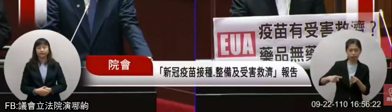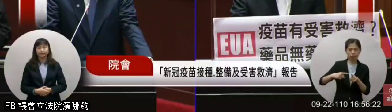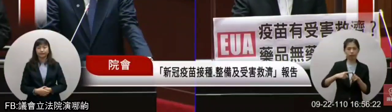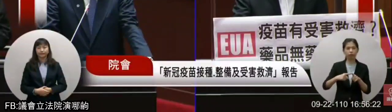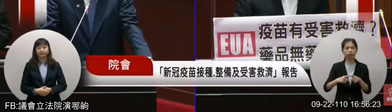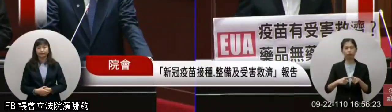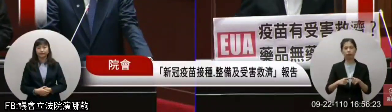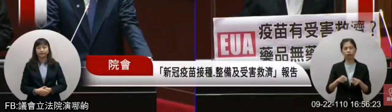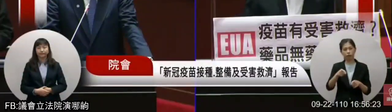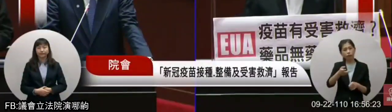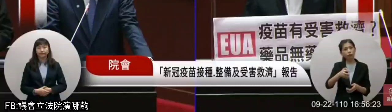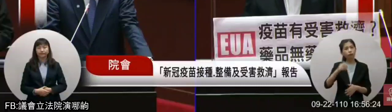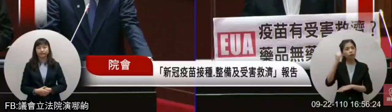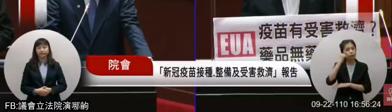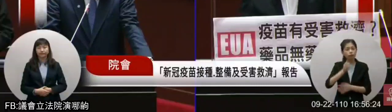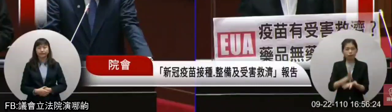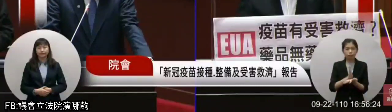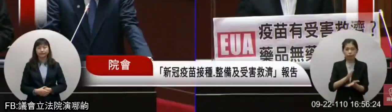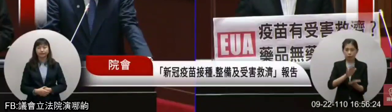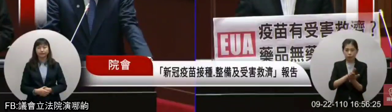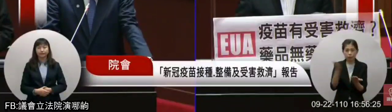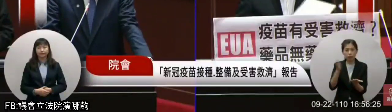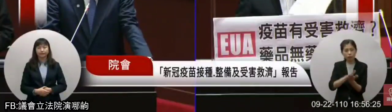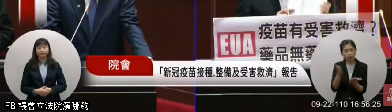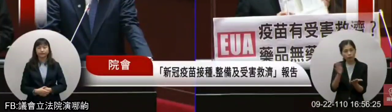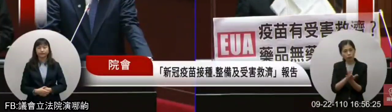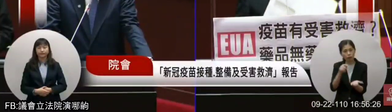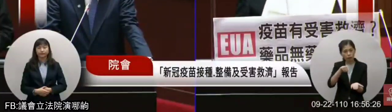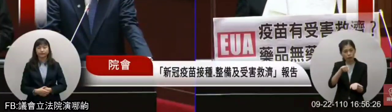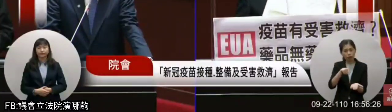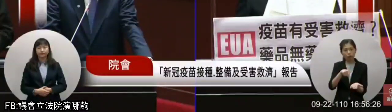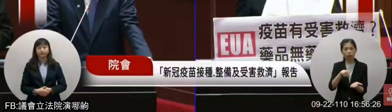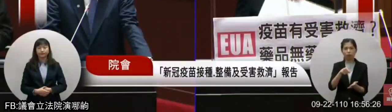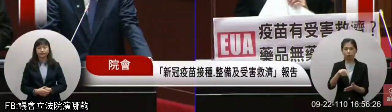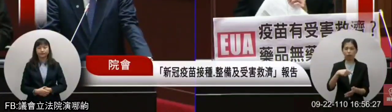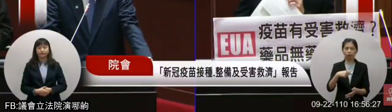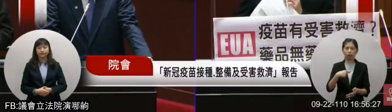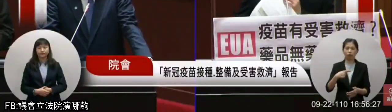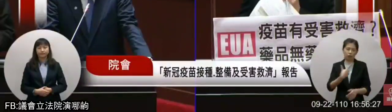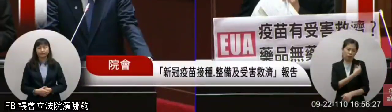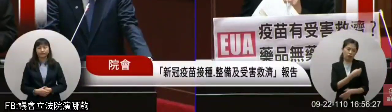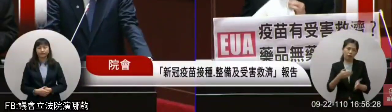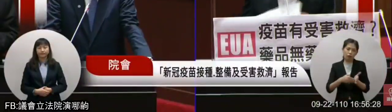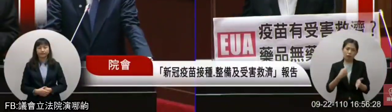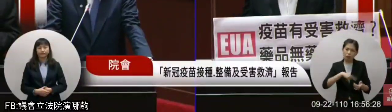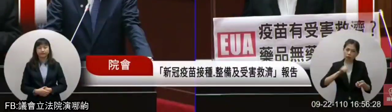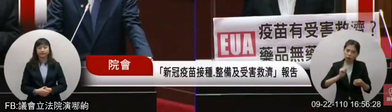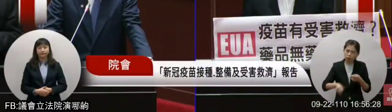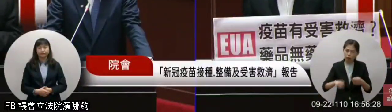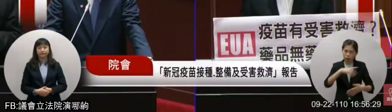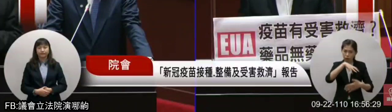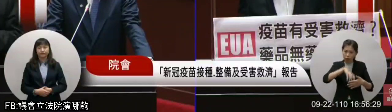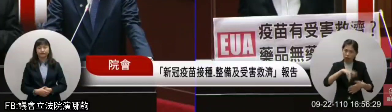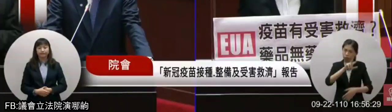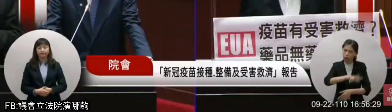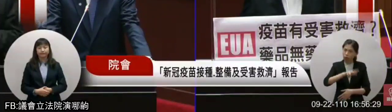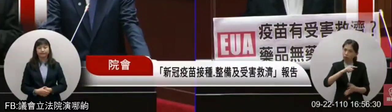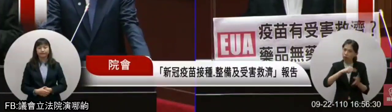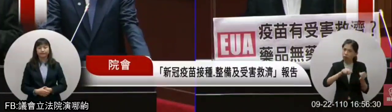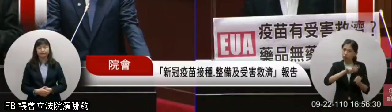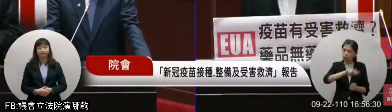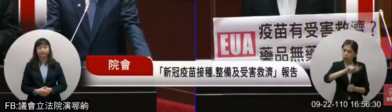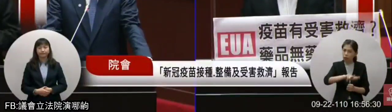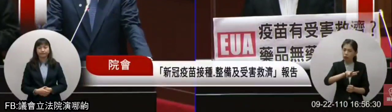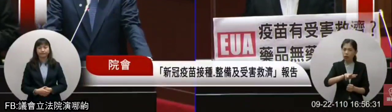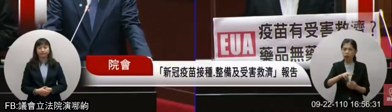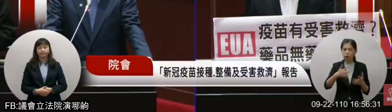报告哈，这里面 COVID-19 疫苗不良事件通报统计，这里面有一个7000多件，还有包括700多件